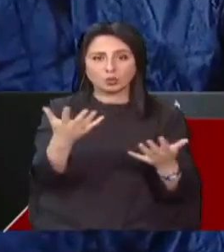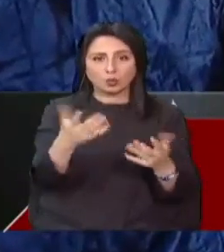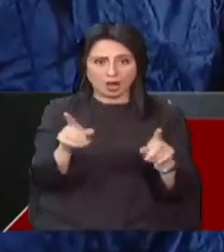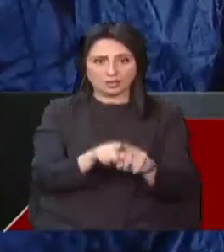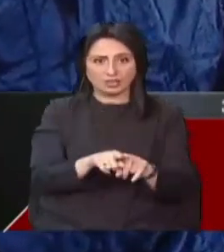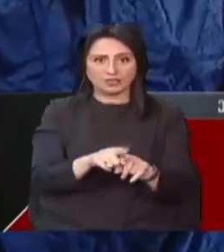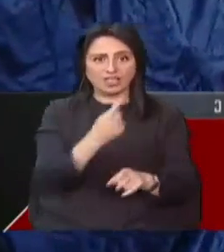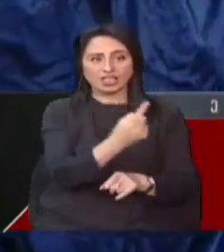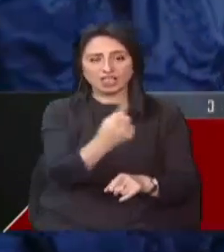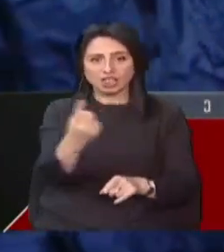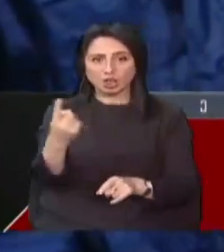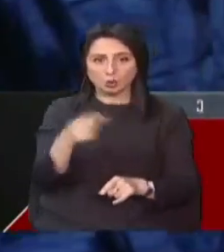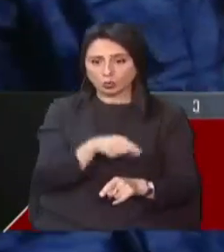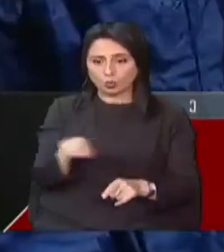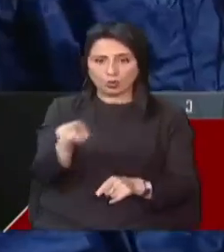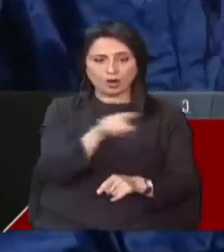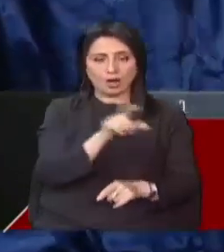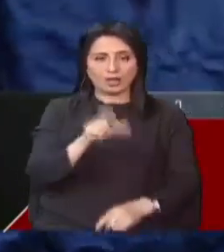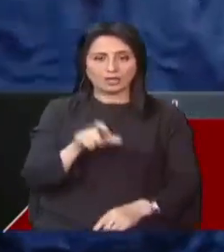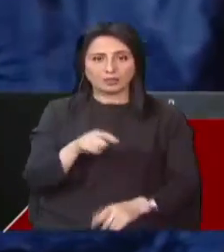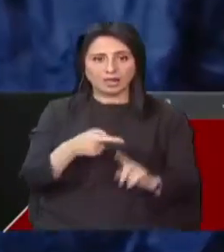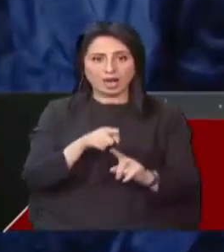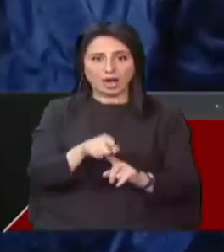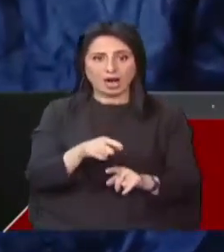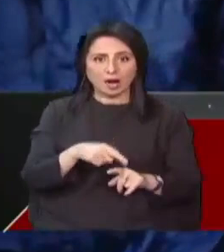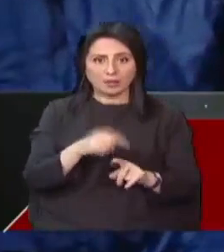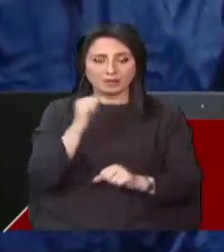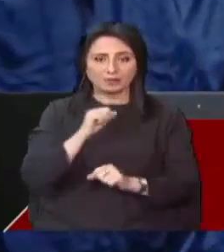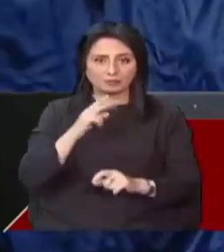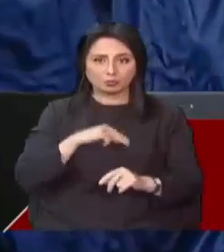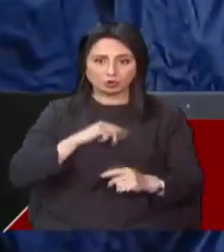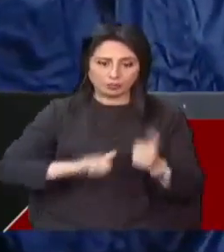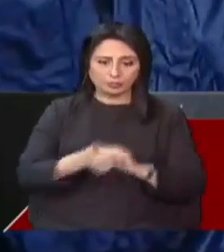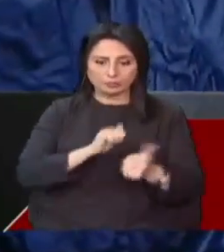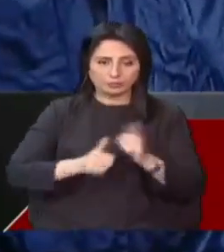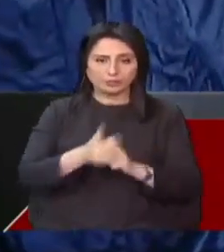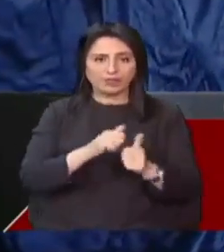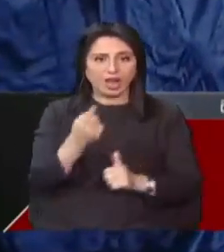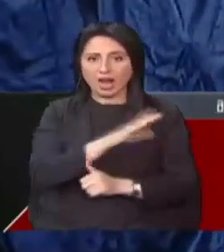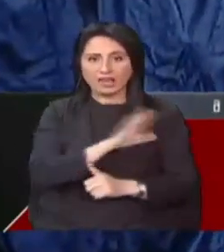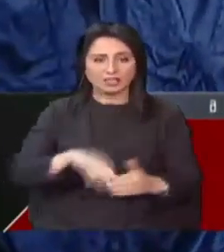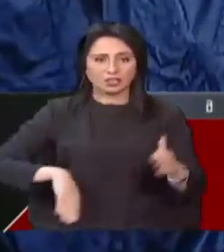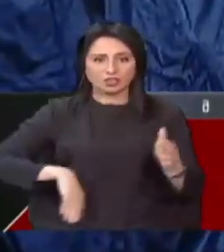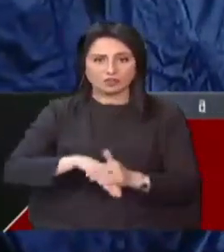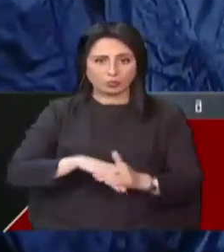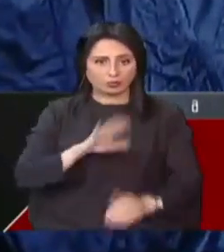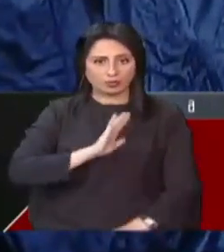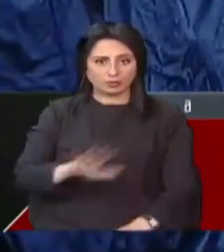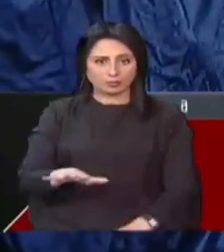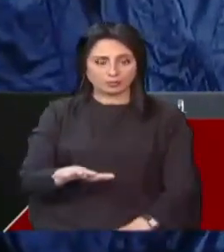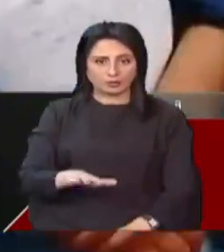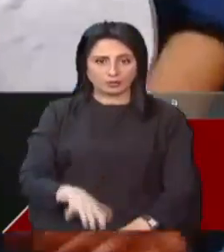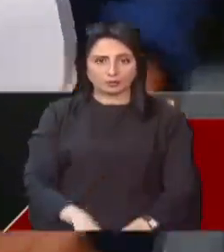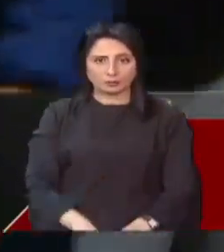ასევე თითეული ამადგანი, რომლებიც აი ამ ვახტურ რეჟიმზე მუშაობენ, არც ერთს არ გამოუყენებია